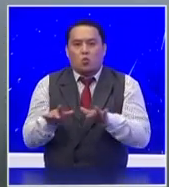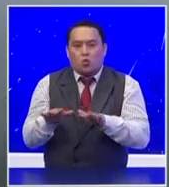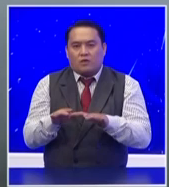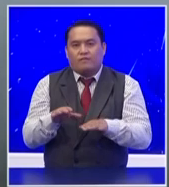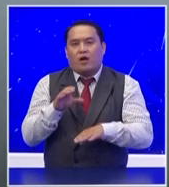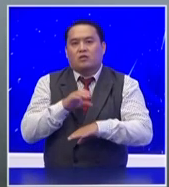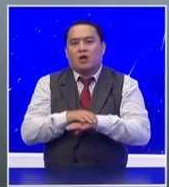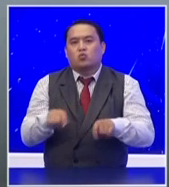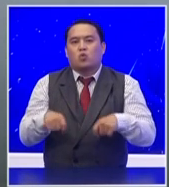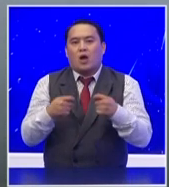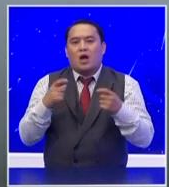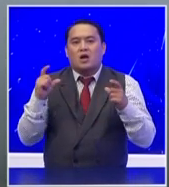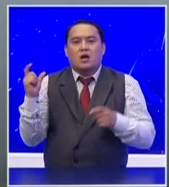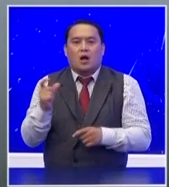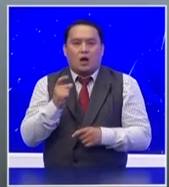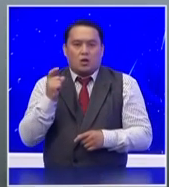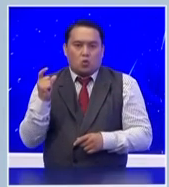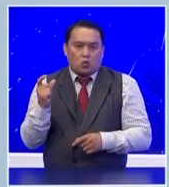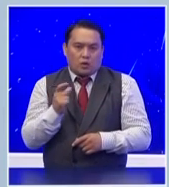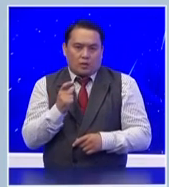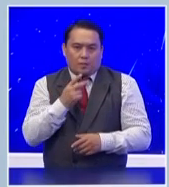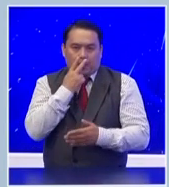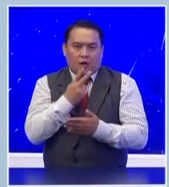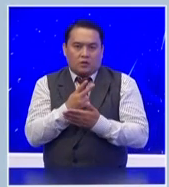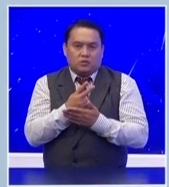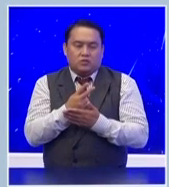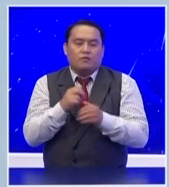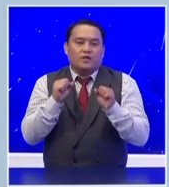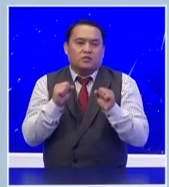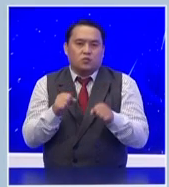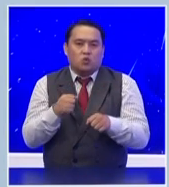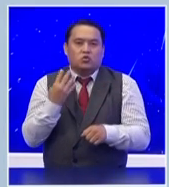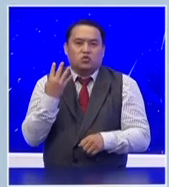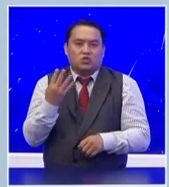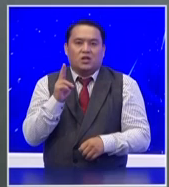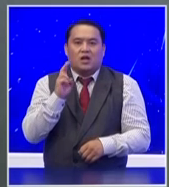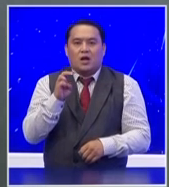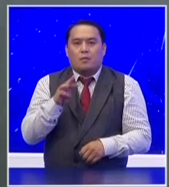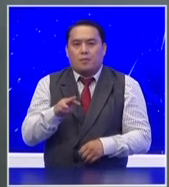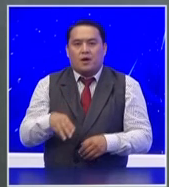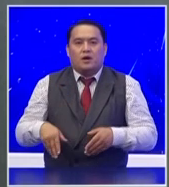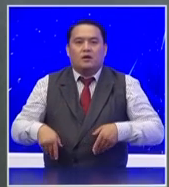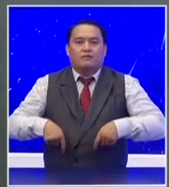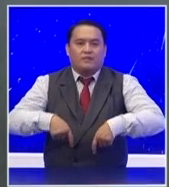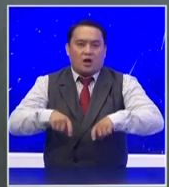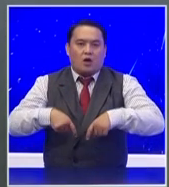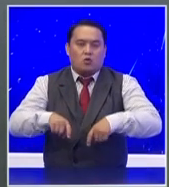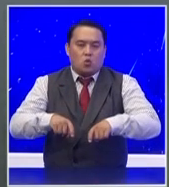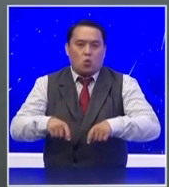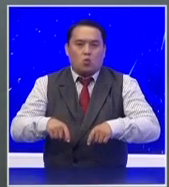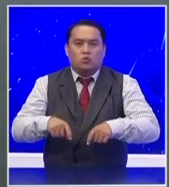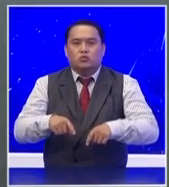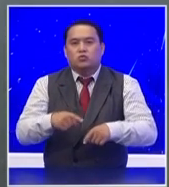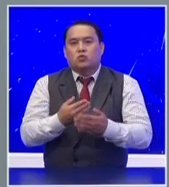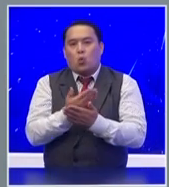«Урбанизация как фактор нарушения экологического равновесия» публика оказалась не прочь. 4 километра трасс для беговых лыж облюбовали около